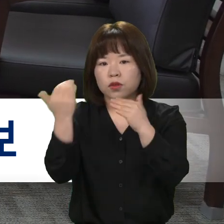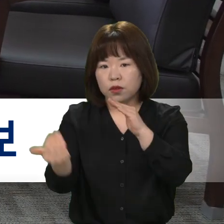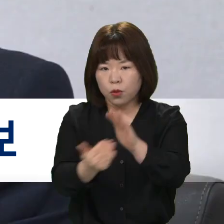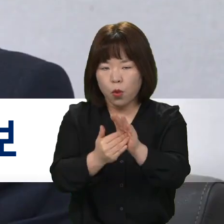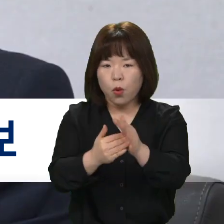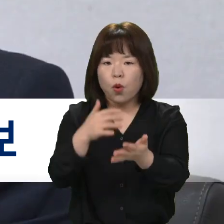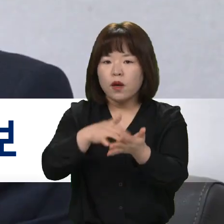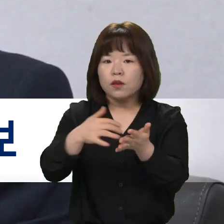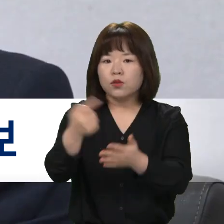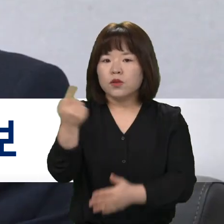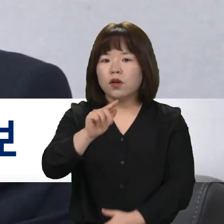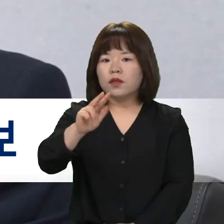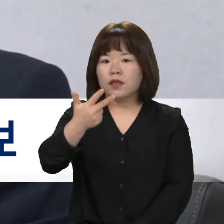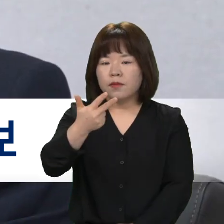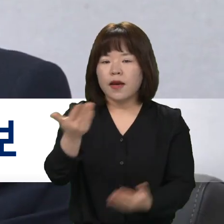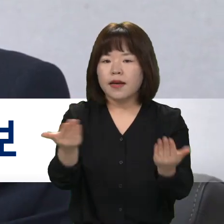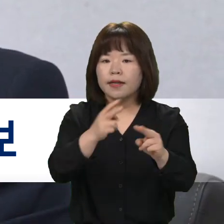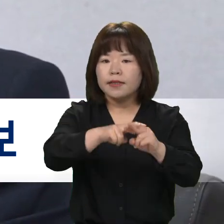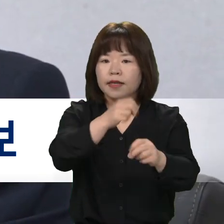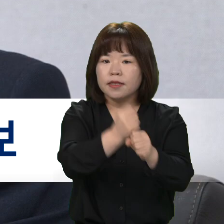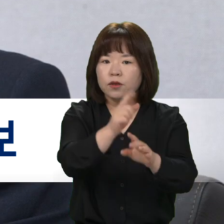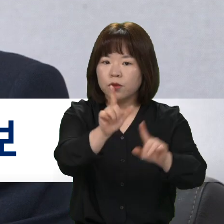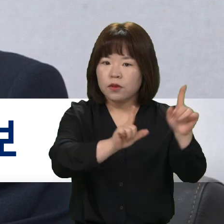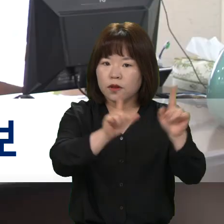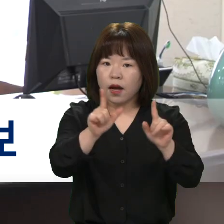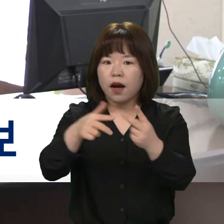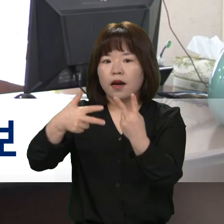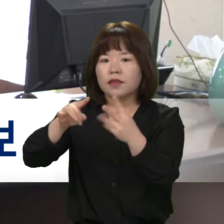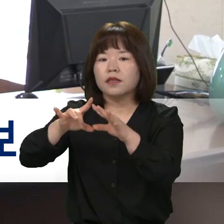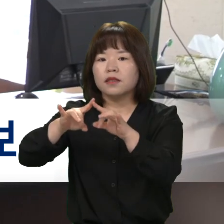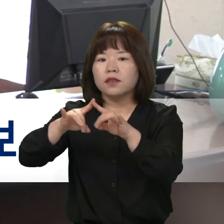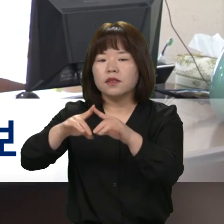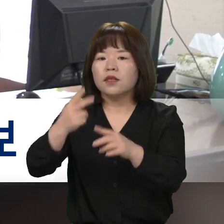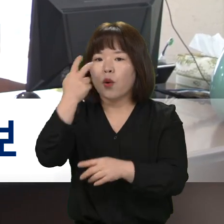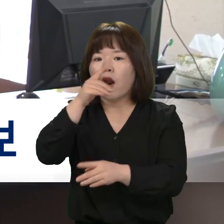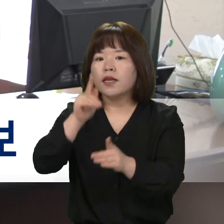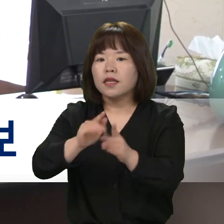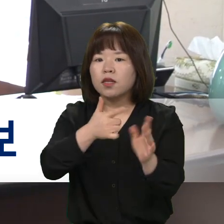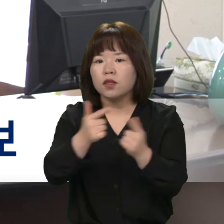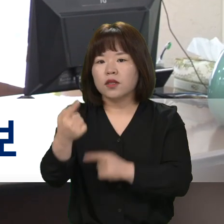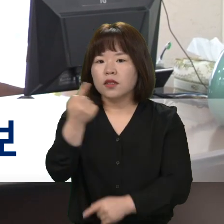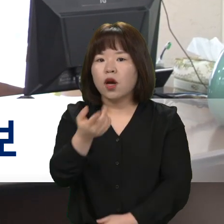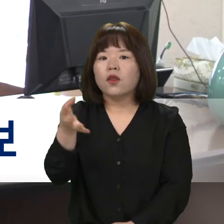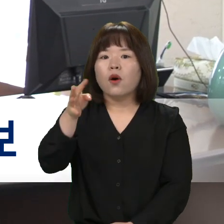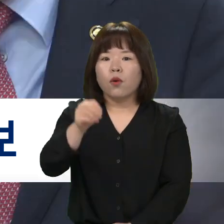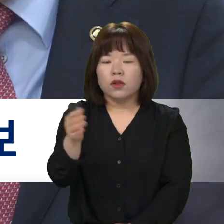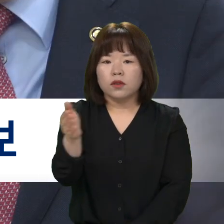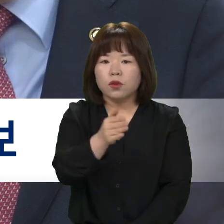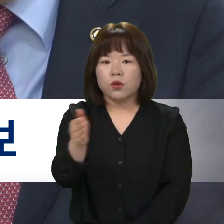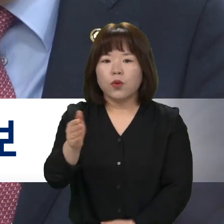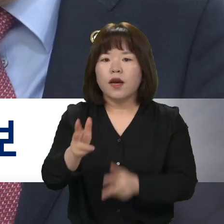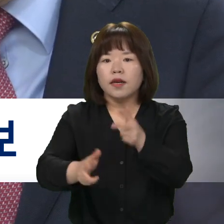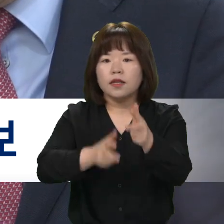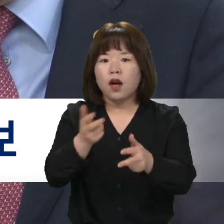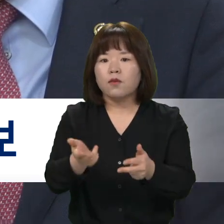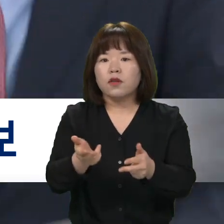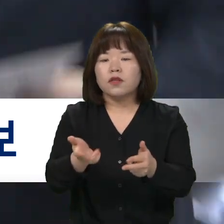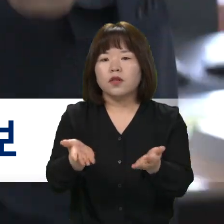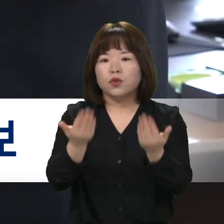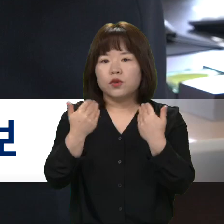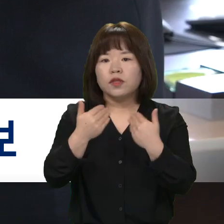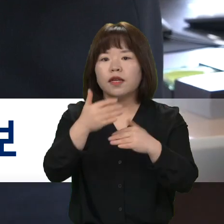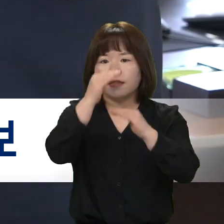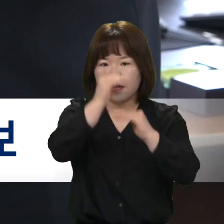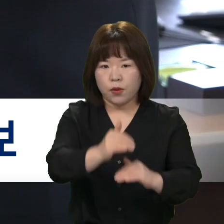달성과 1700여개의 일자리 창출 현황 2차전지 종합관리센터를 비롯한 1000억원 규모의 국책 사업을 유치한